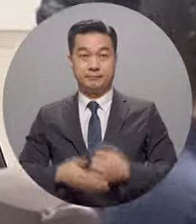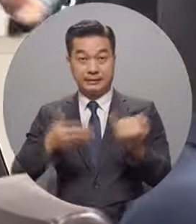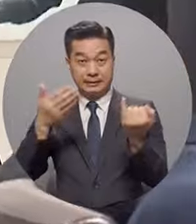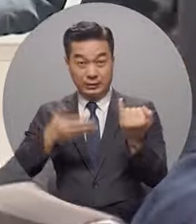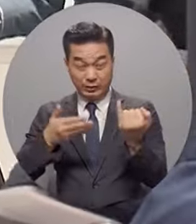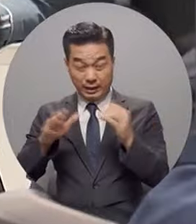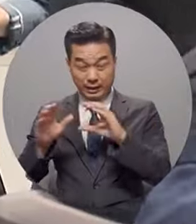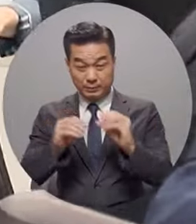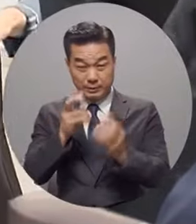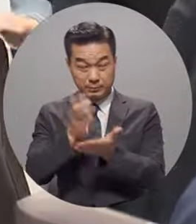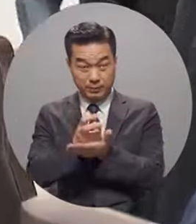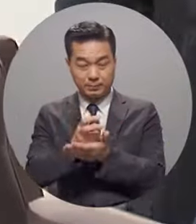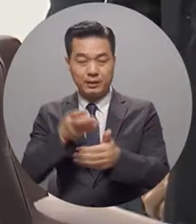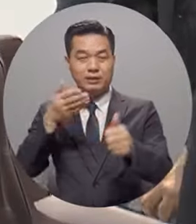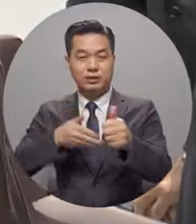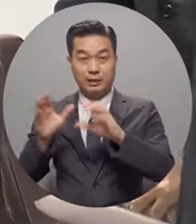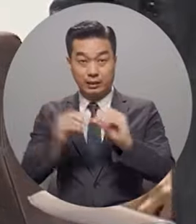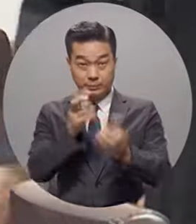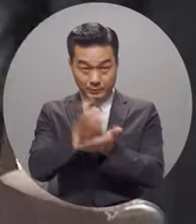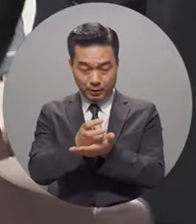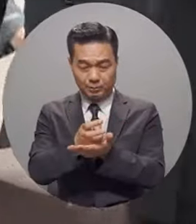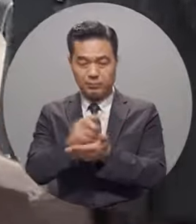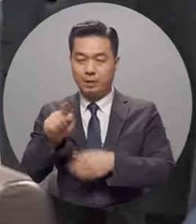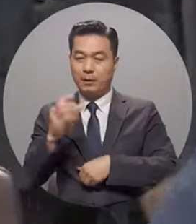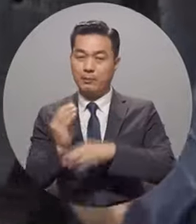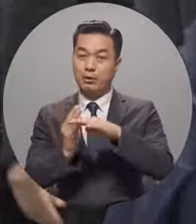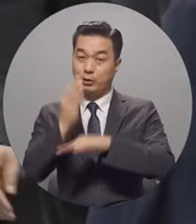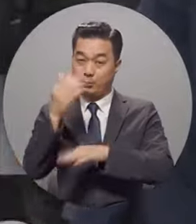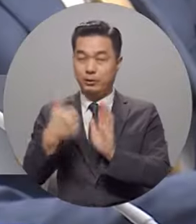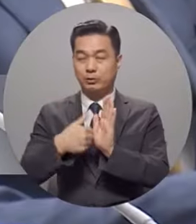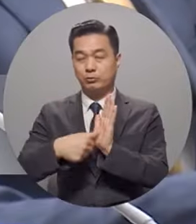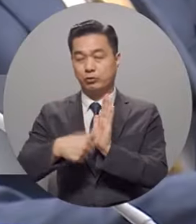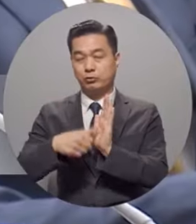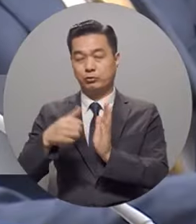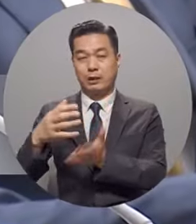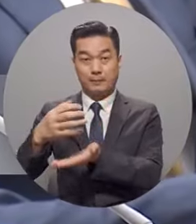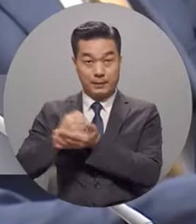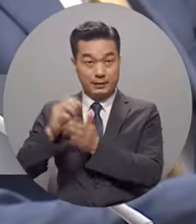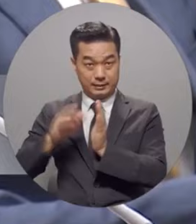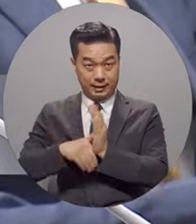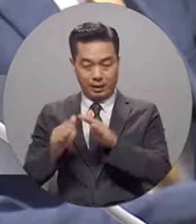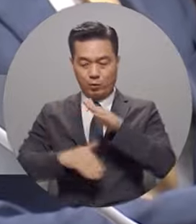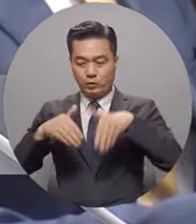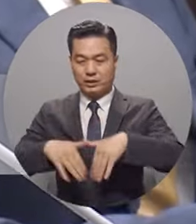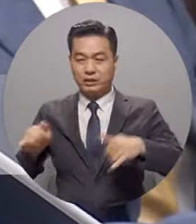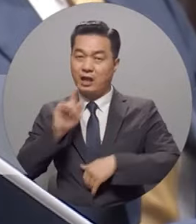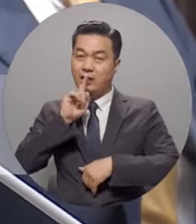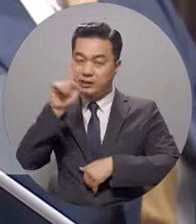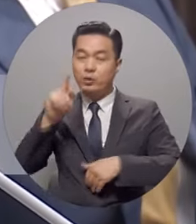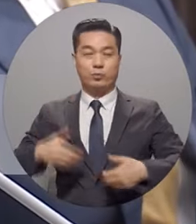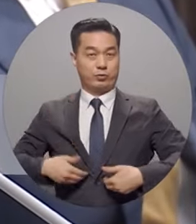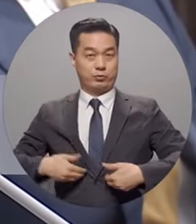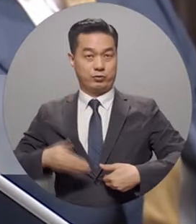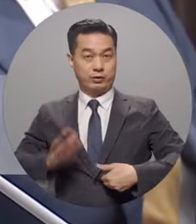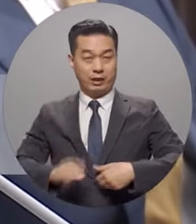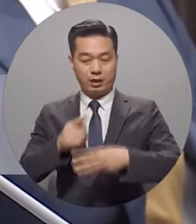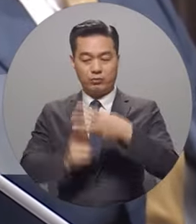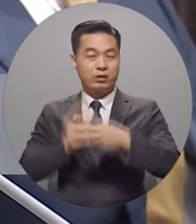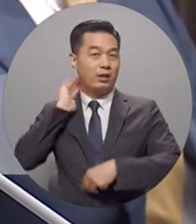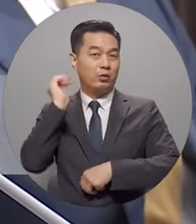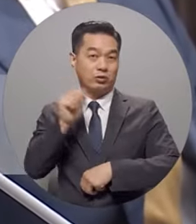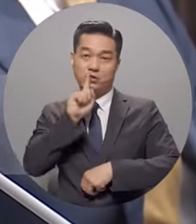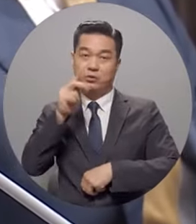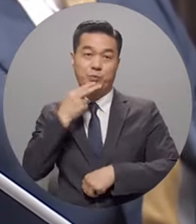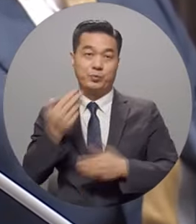청탁금지법상 배우자가 한 번에 100만 원이 넘는 물품을 받은 경우 공직자는 신고해야 처벌을 피할 수 있는데 윤 대통령은 하지